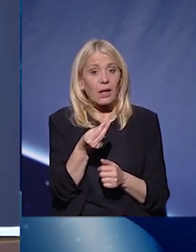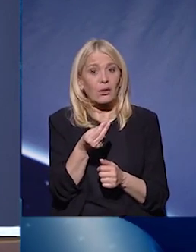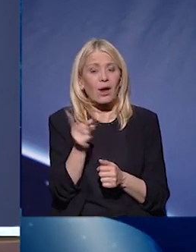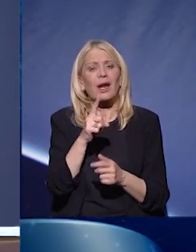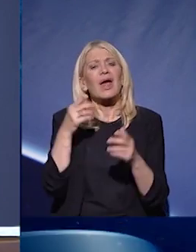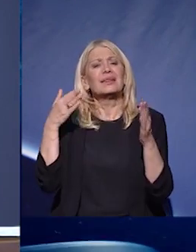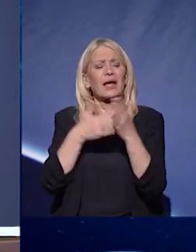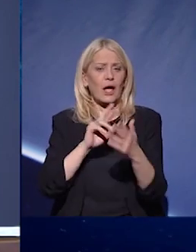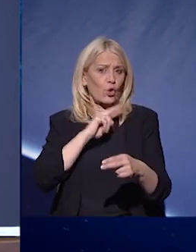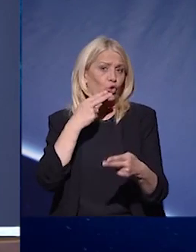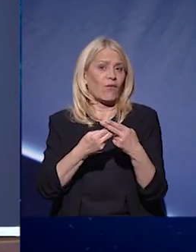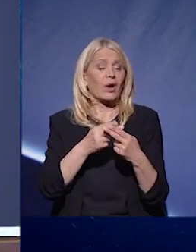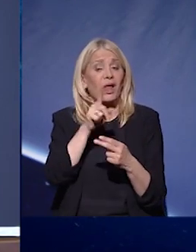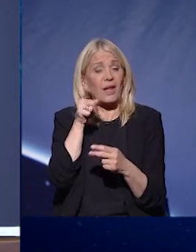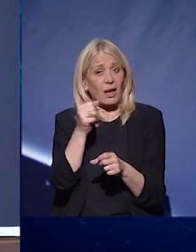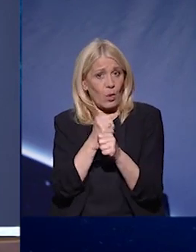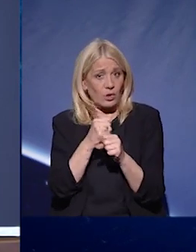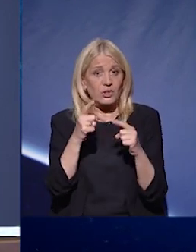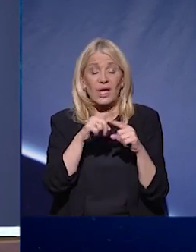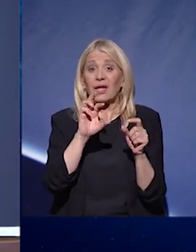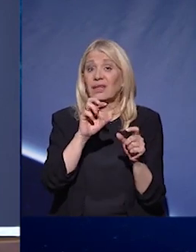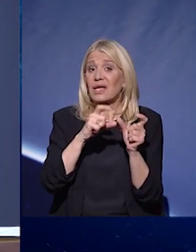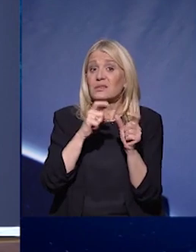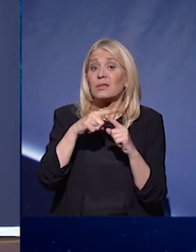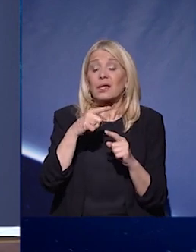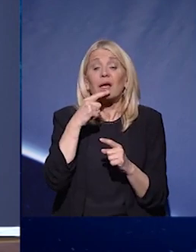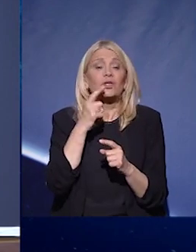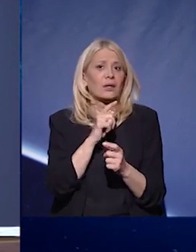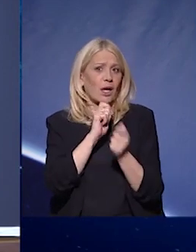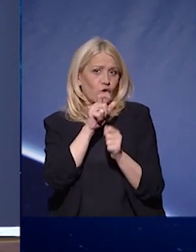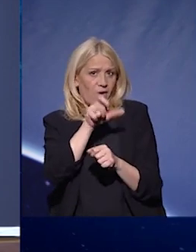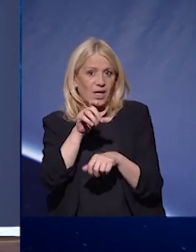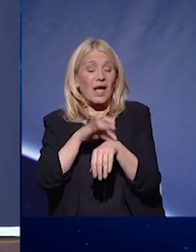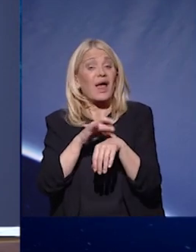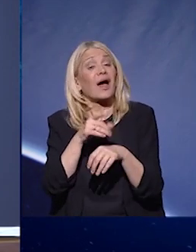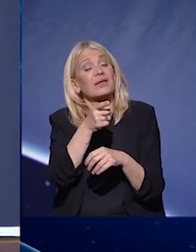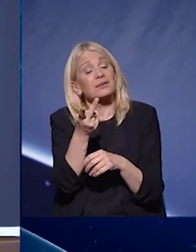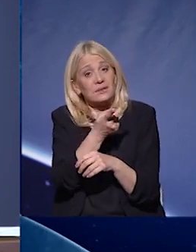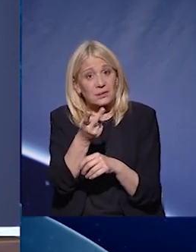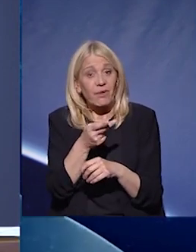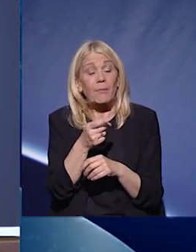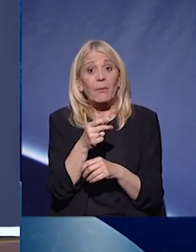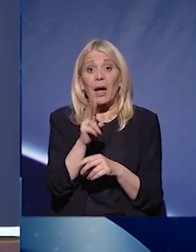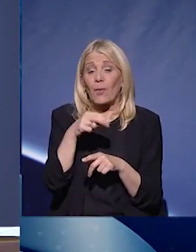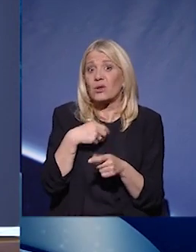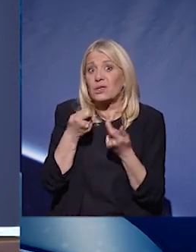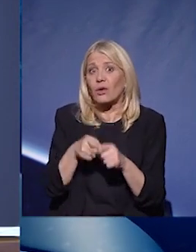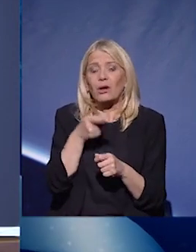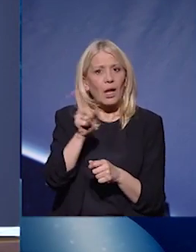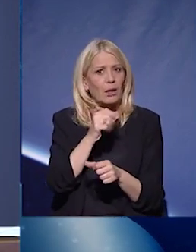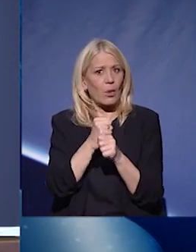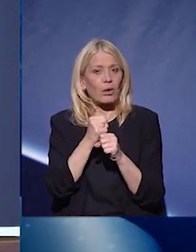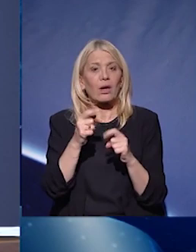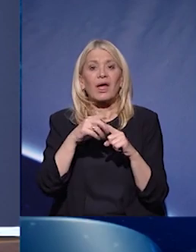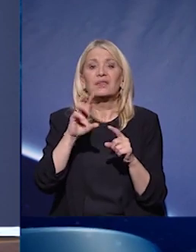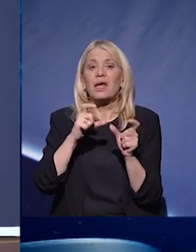nije direktno odgovorio da li je testiran ili nije testiran, rekao da se konsultuje sa lekarima, odnosno sa vama. Moglo se zaključiti da nije testiran,